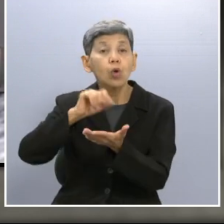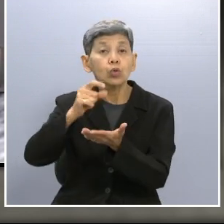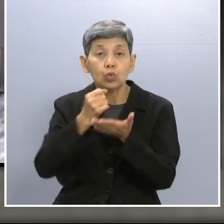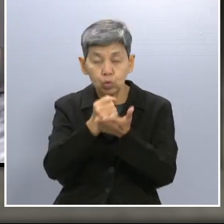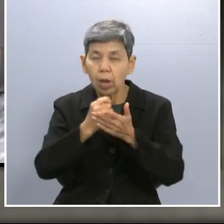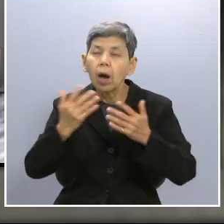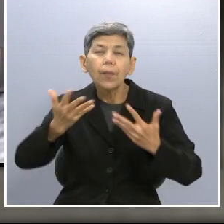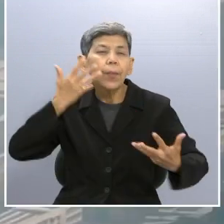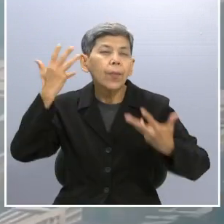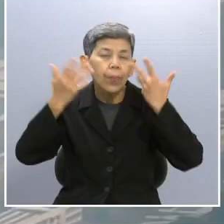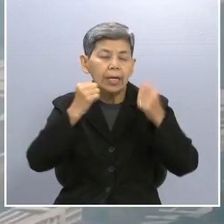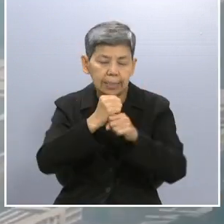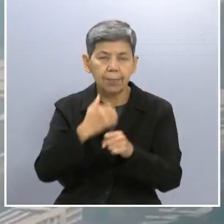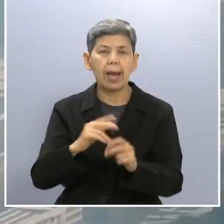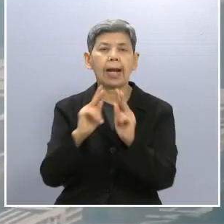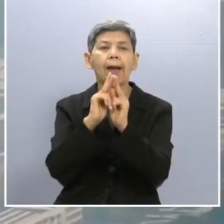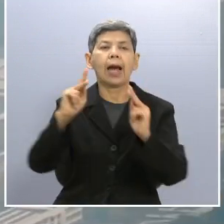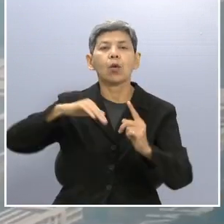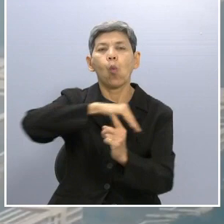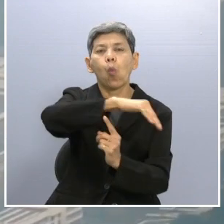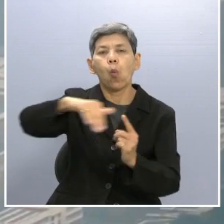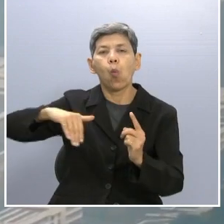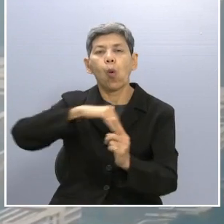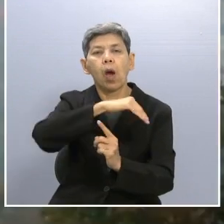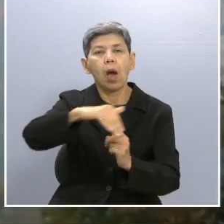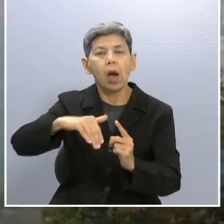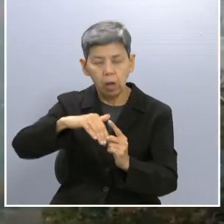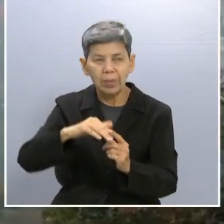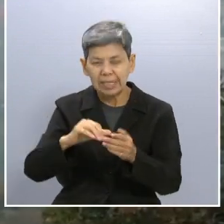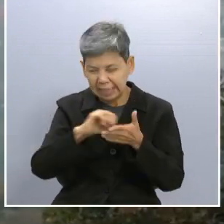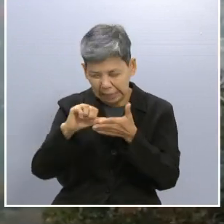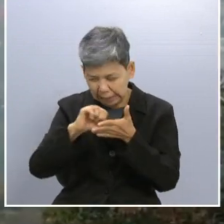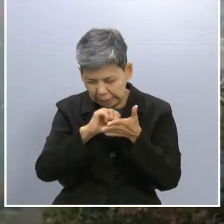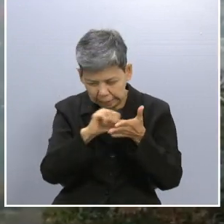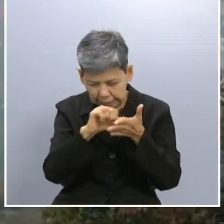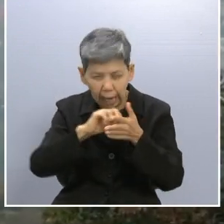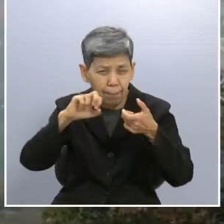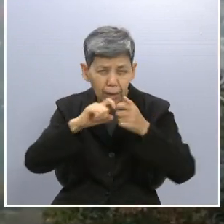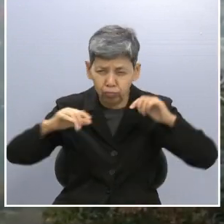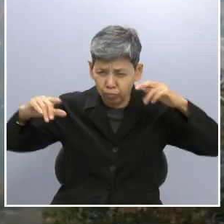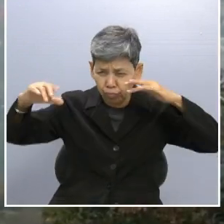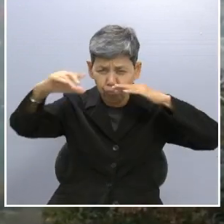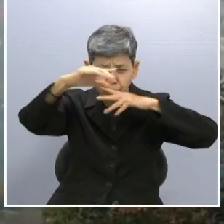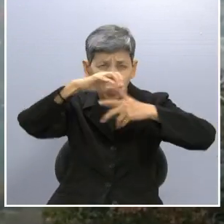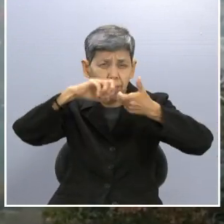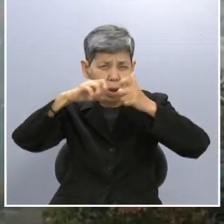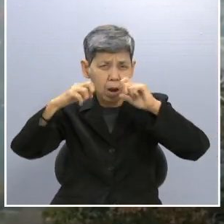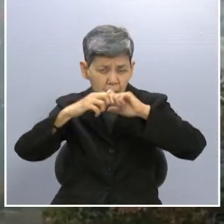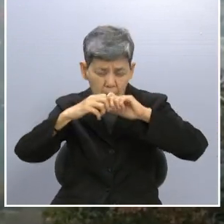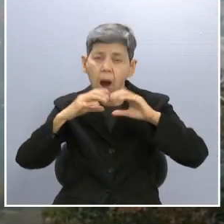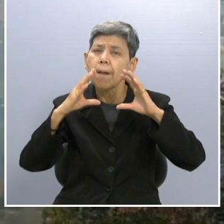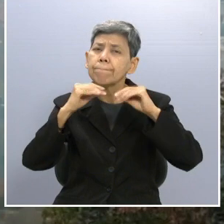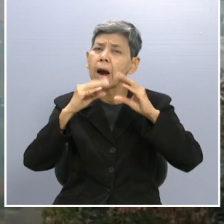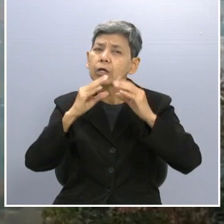แถลงกรรมการสิ่งแวดล้อมแห่งชาติใจร้อนกับการยกระดับการแก้ปัญหาฝุ่นระดับสูงสุดในการประชุม